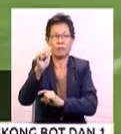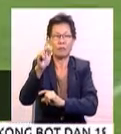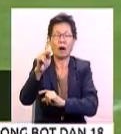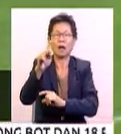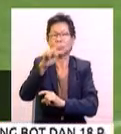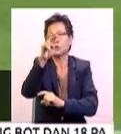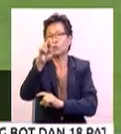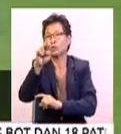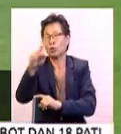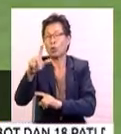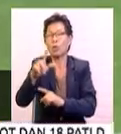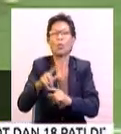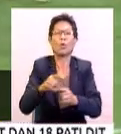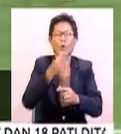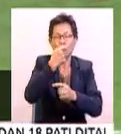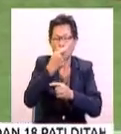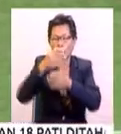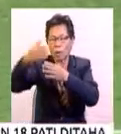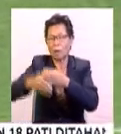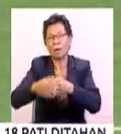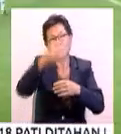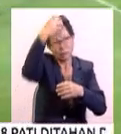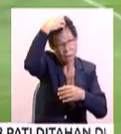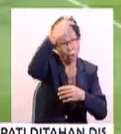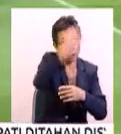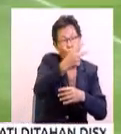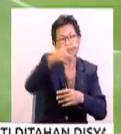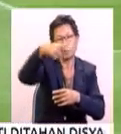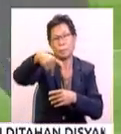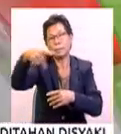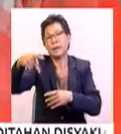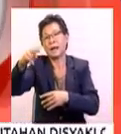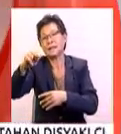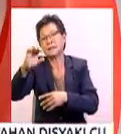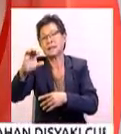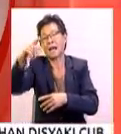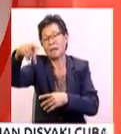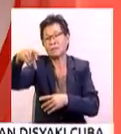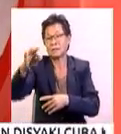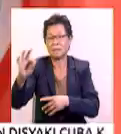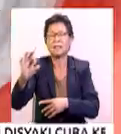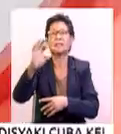Whistle penamat Selangor 2, PKNP FC 1.